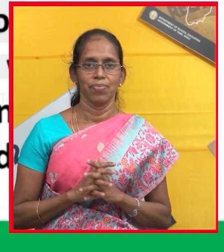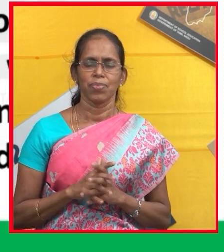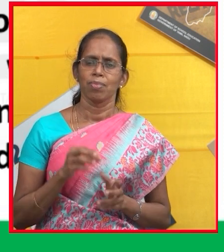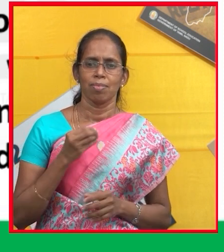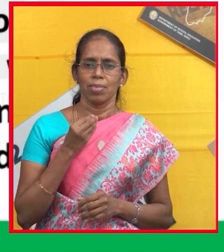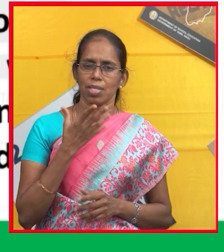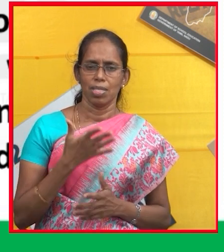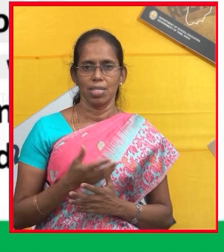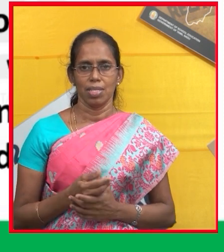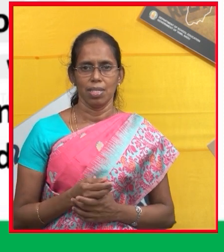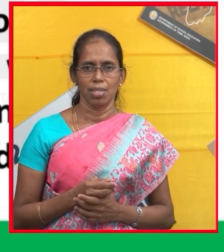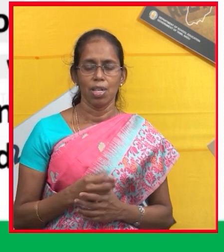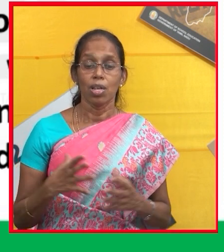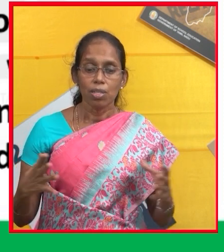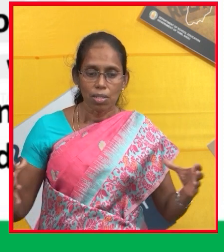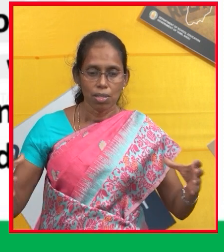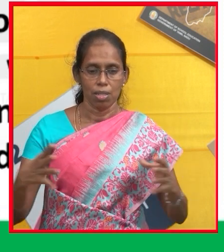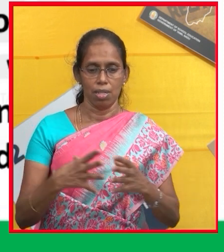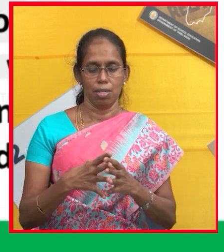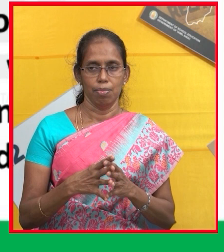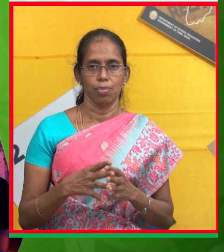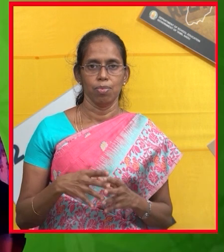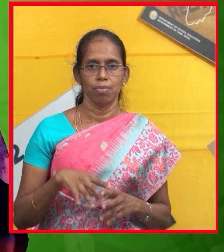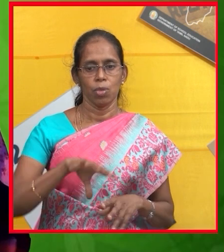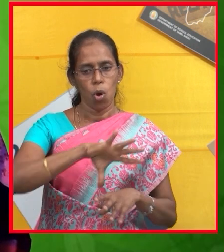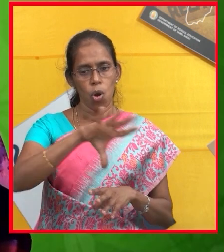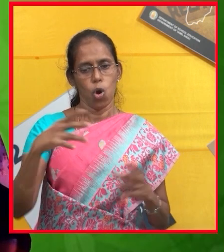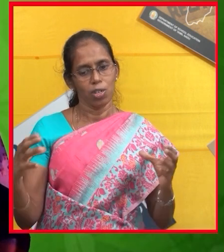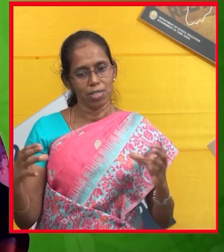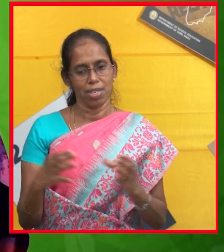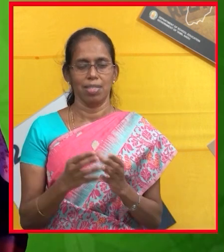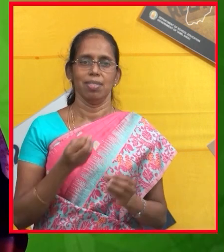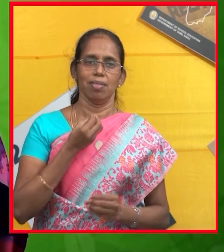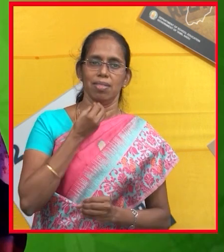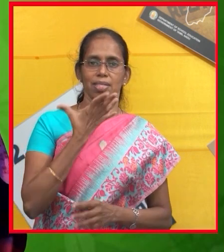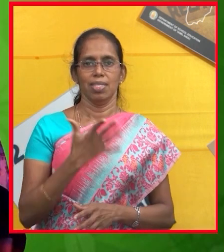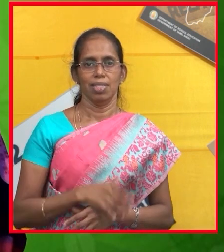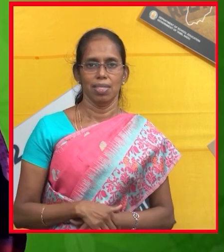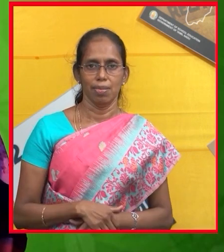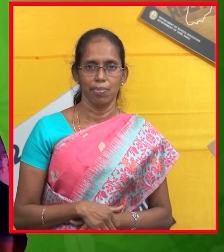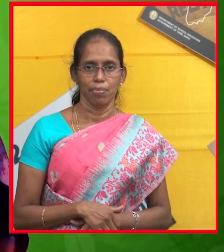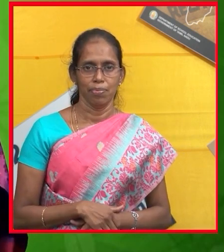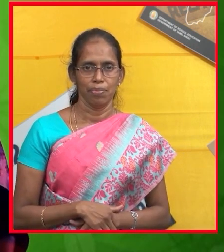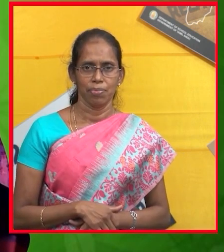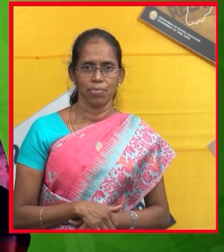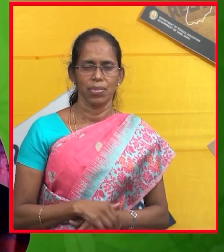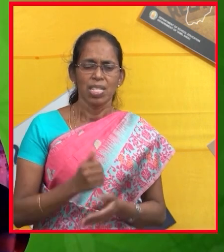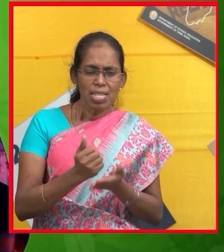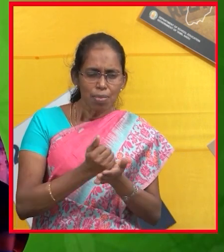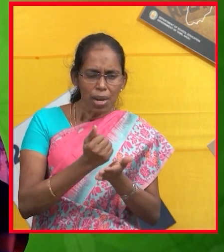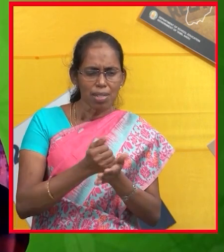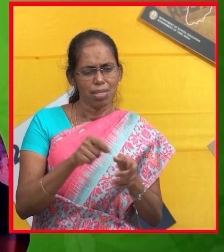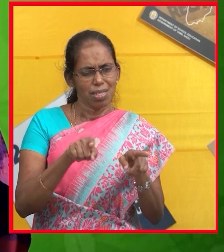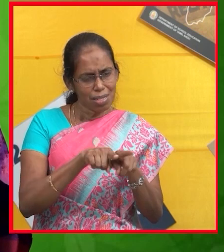was easier for us to collaborate and work together. இப்போ ஒரு ட்ரைனிங்கிறது 6 பேருக்கும் ஒரே மாதிரி ஒரே இடத்துல ஒரே மாதிரி தான்